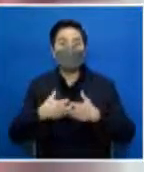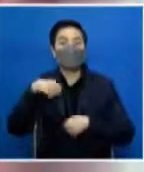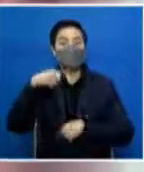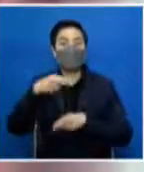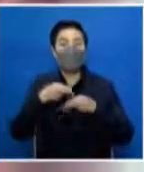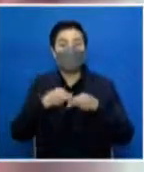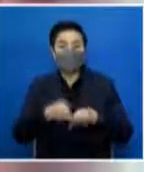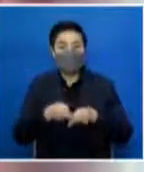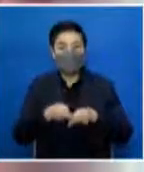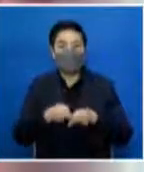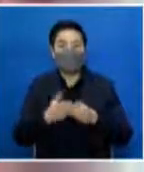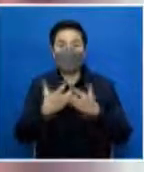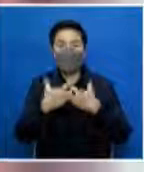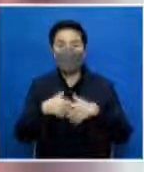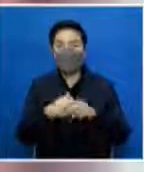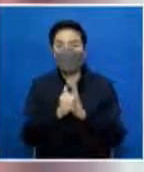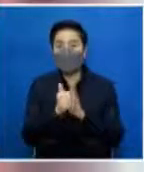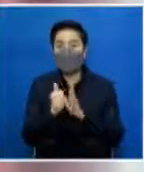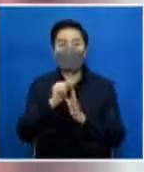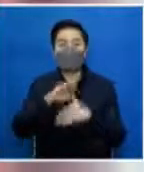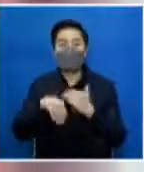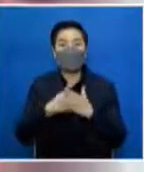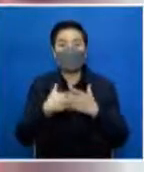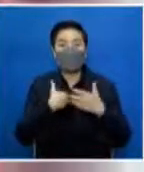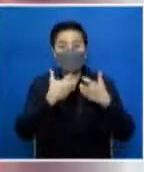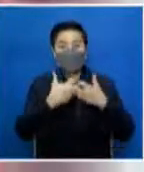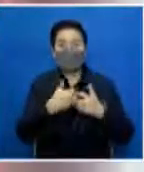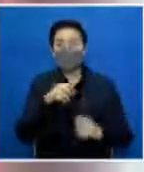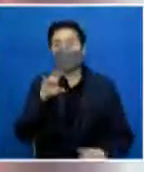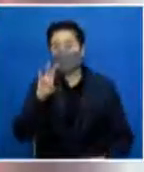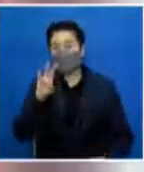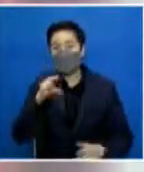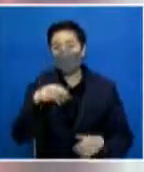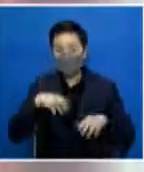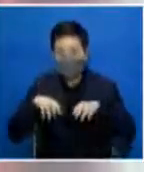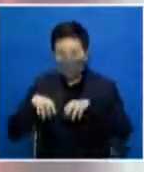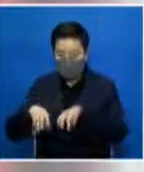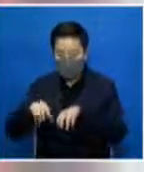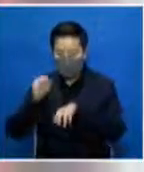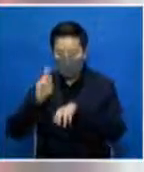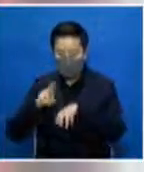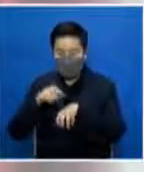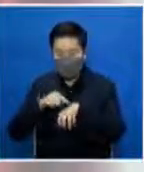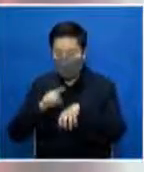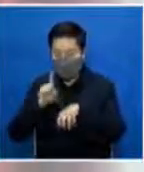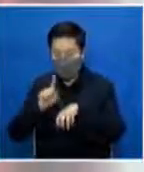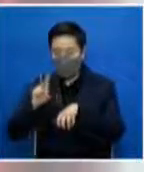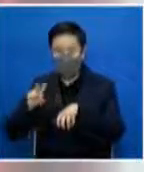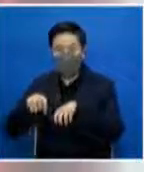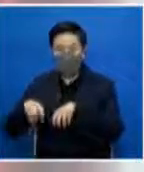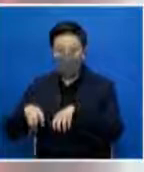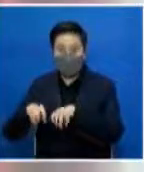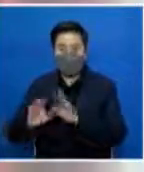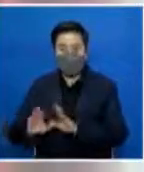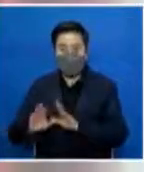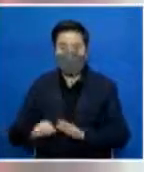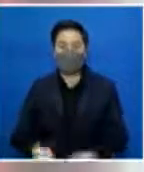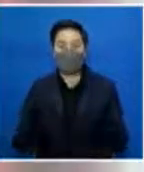าอัตโนมัตินะคะจะใช้ออกรางวัลทั้งหมด7เครื่องส่วนอีก2เครื่องด้านหลังก็จะเป็นเครื่องสำรองค่ะ